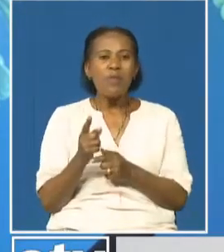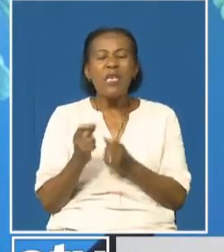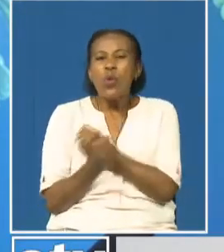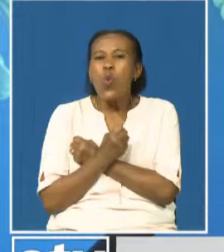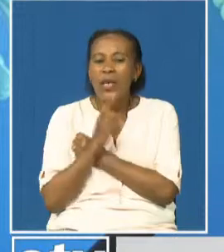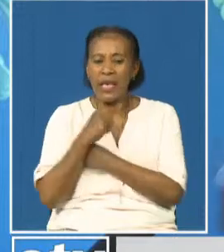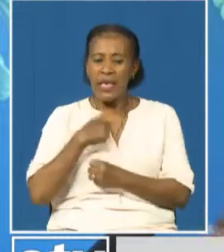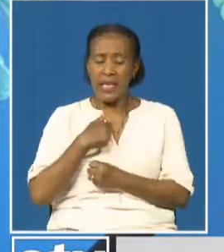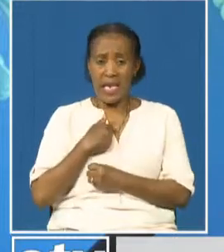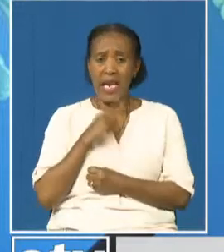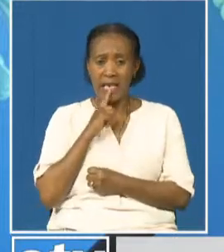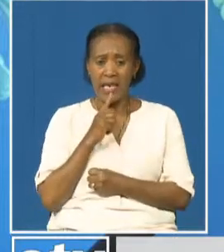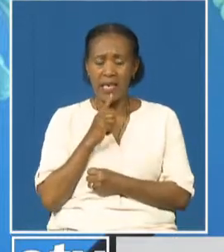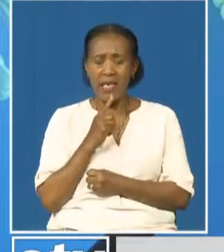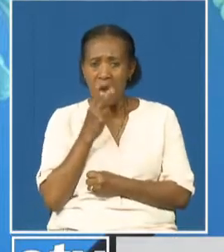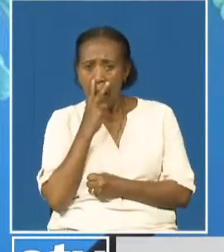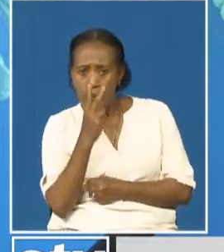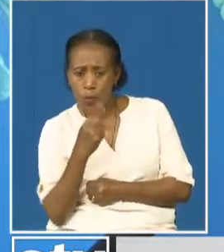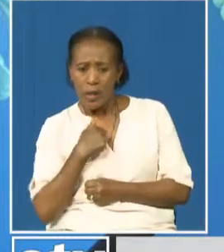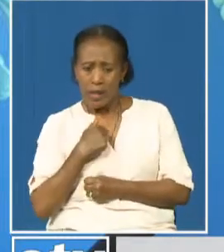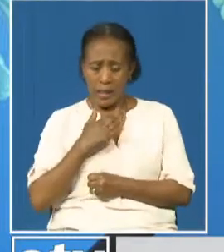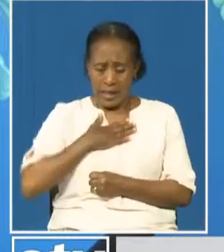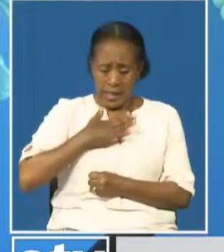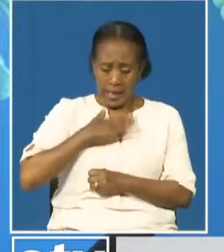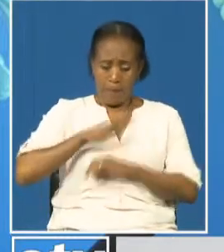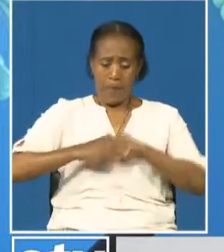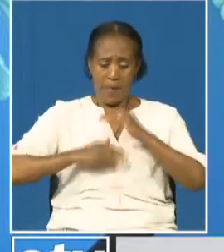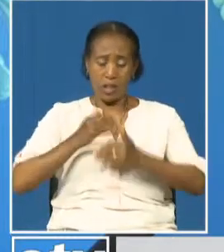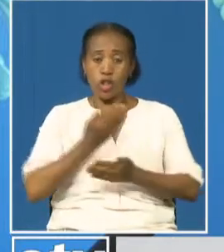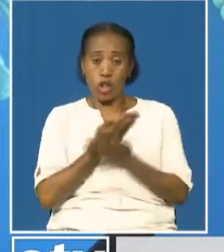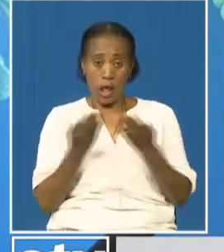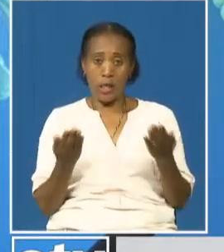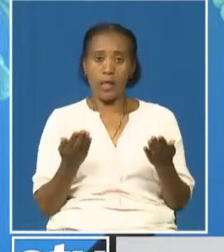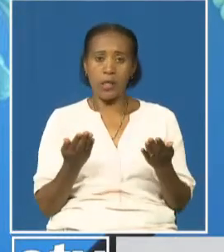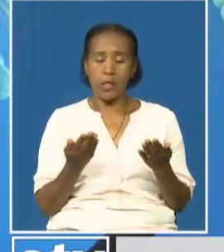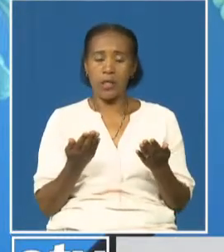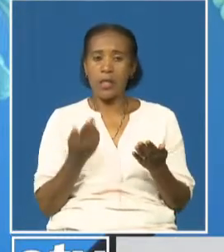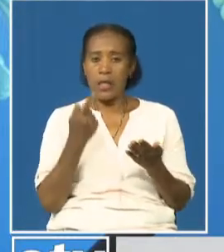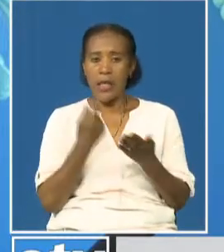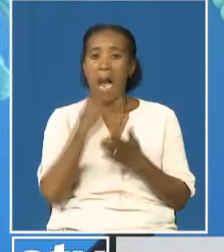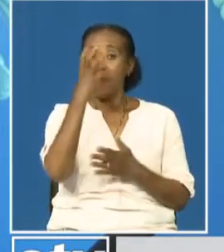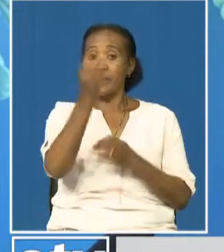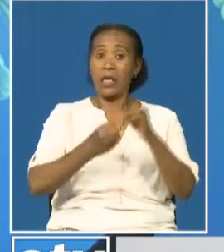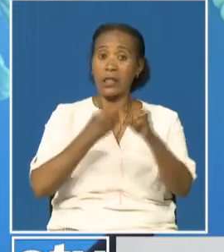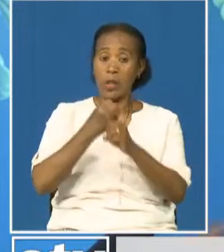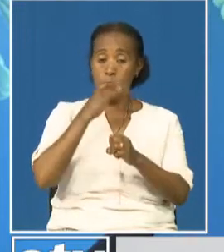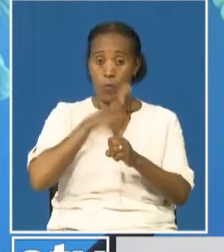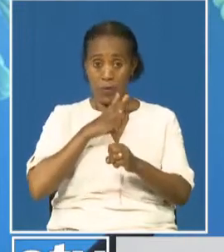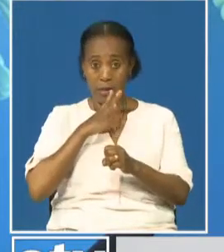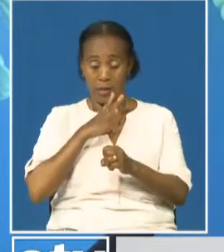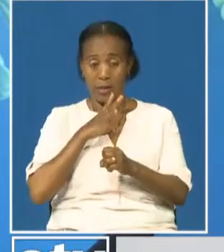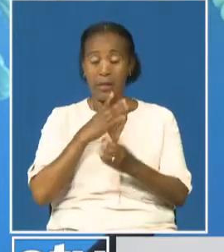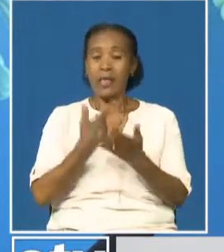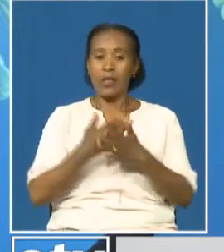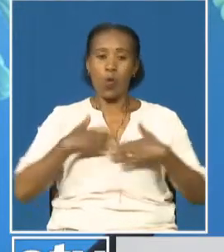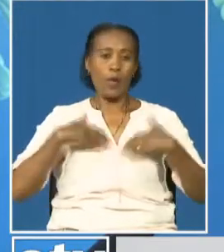እንደሚችል የኔን ቴስት አድርግ ብሎ ወይም እኔ የሚመቸኝን ነገር የ50 ዓመት ሰው የሚመቸውን ነገር ወጣት ላይ መቸው ይችላል በዛ ጊዜ